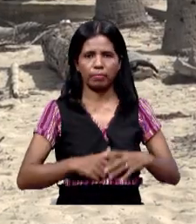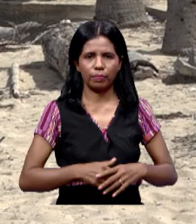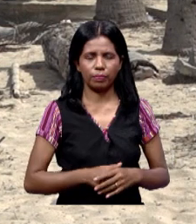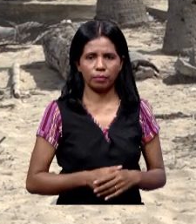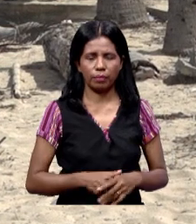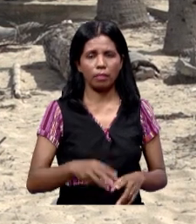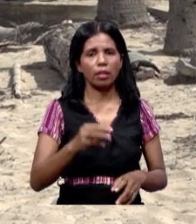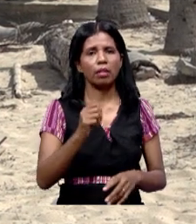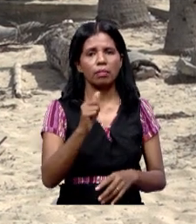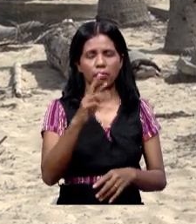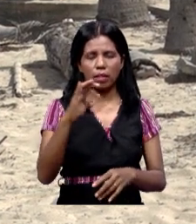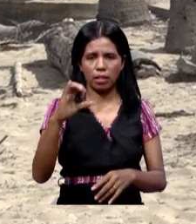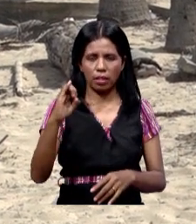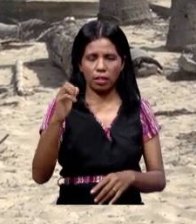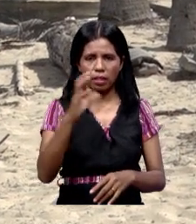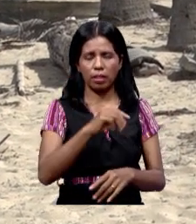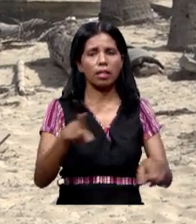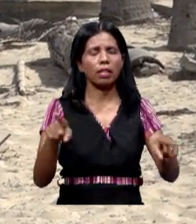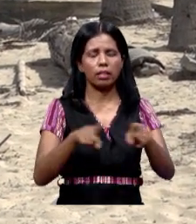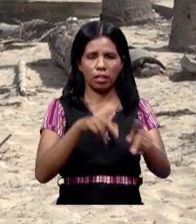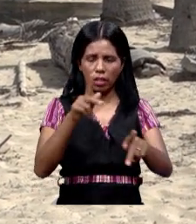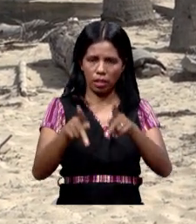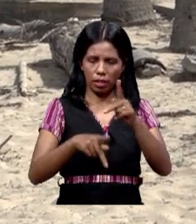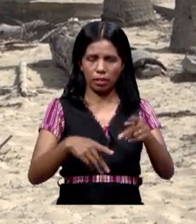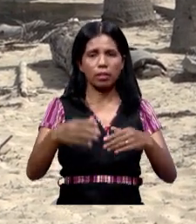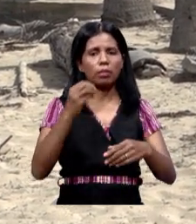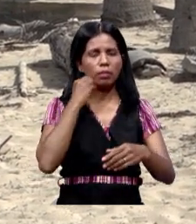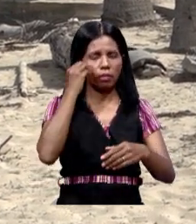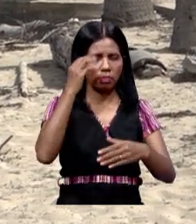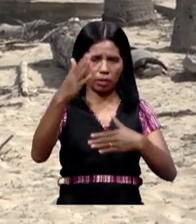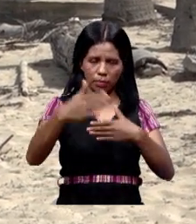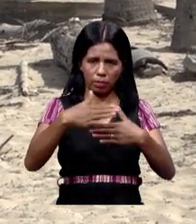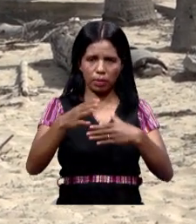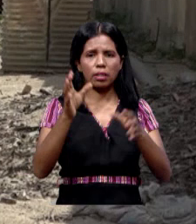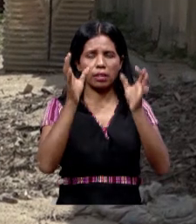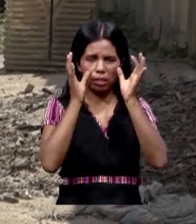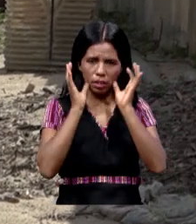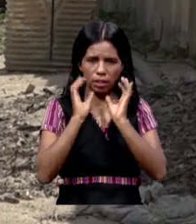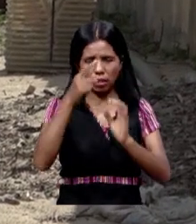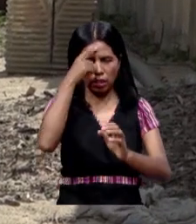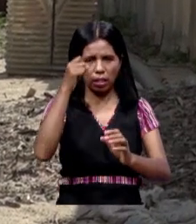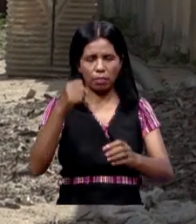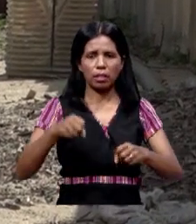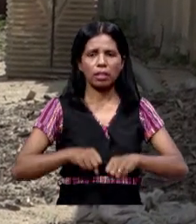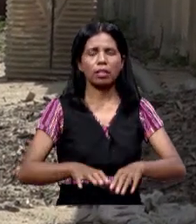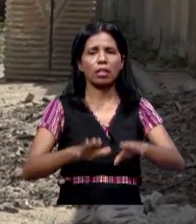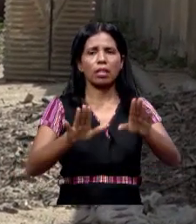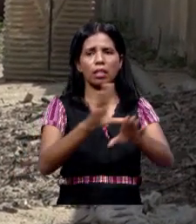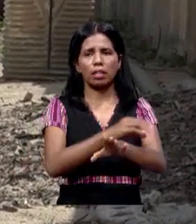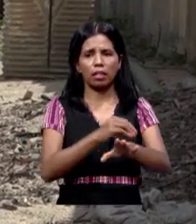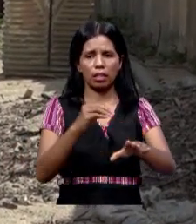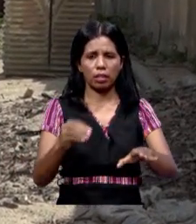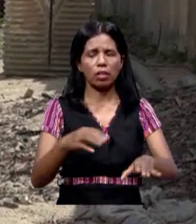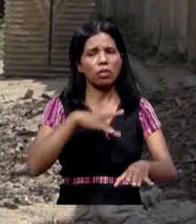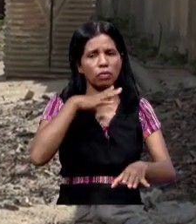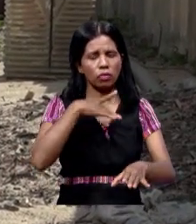Maria Sarmento no Natalino Pires hanesan sidadau ni behela besik iha area berangkat tristi tambah iha tasi ibun rahinek muting ne leten